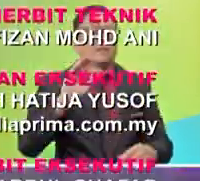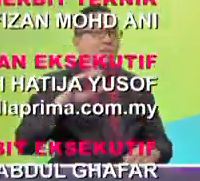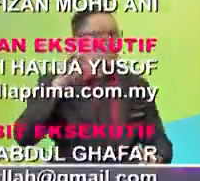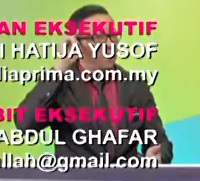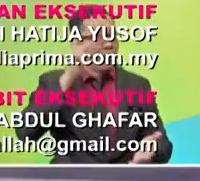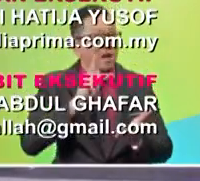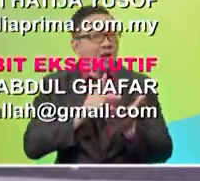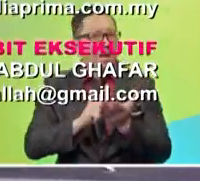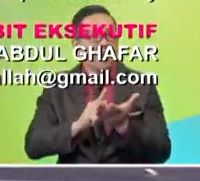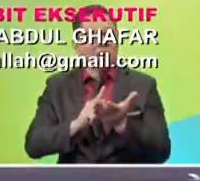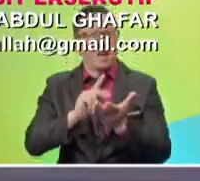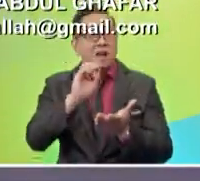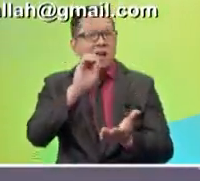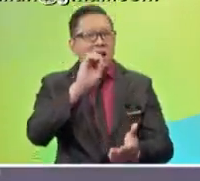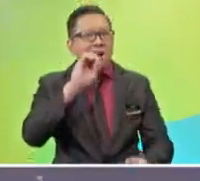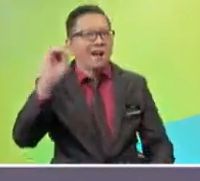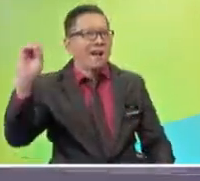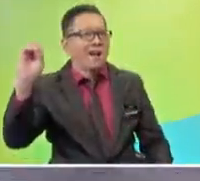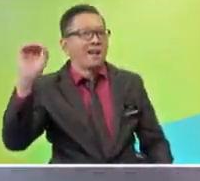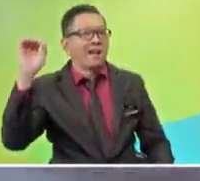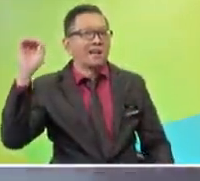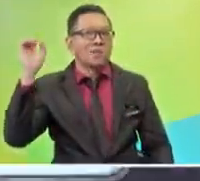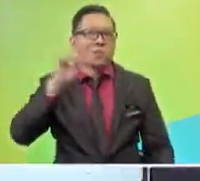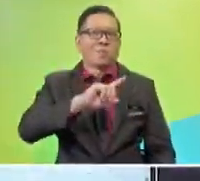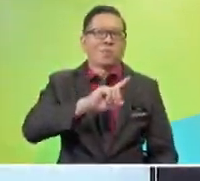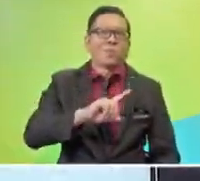kenal sifar.